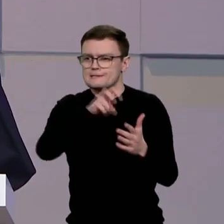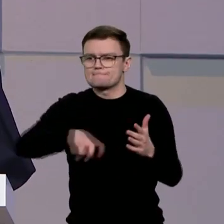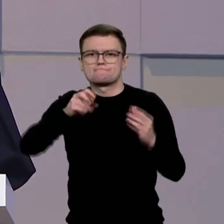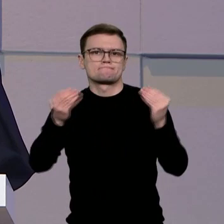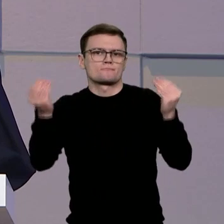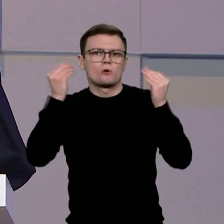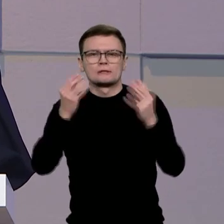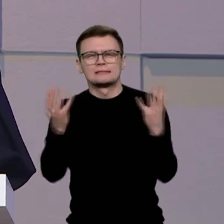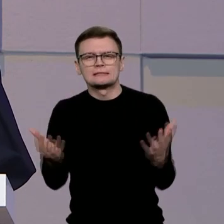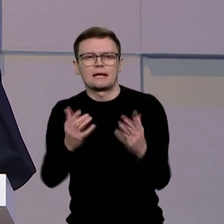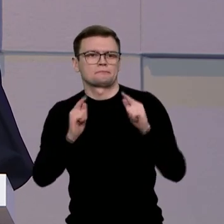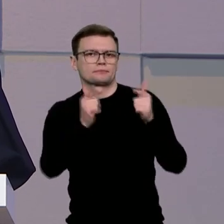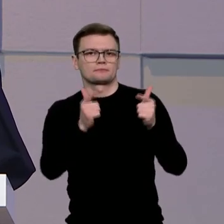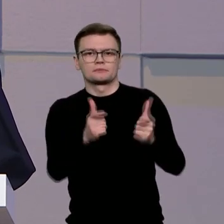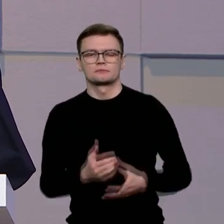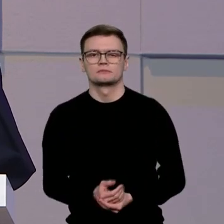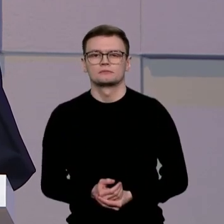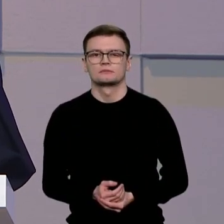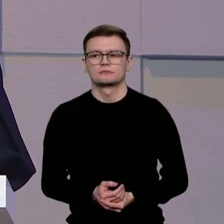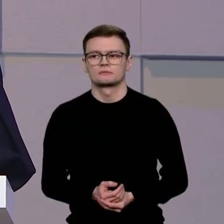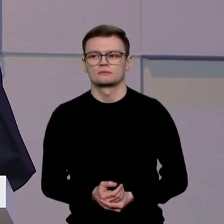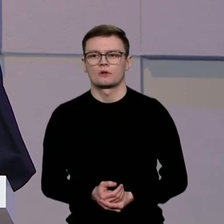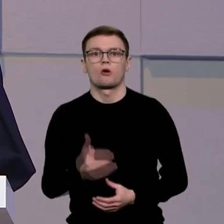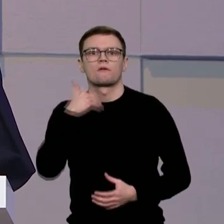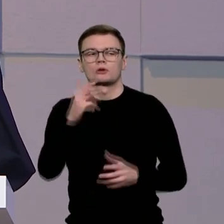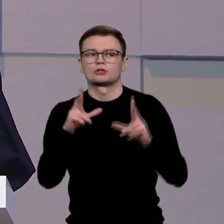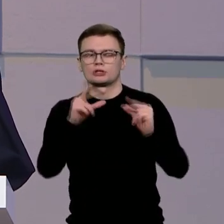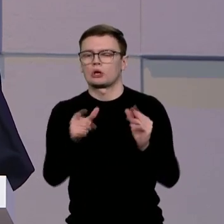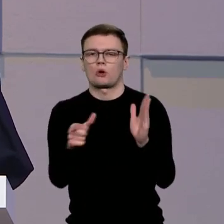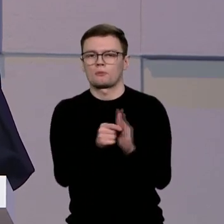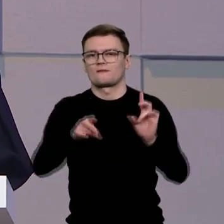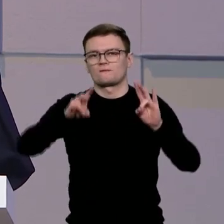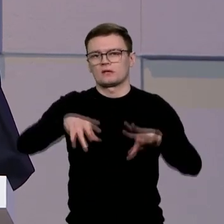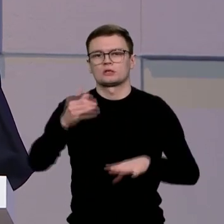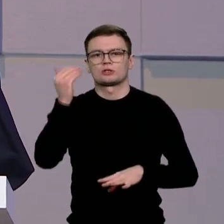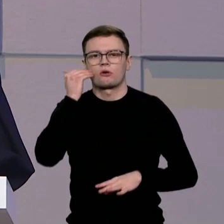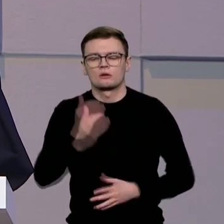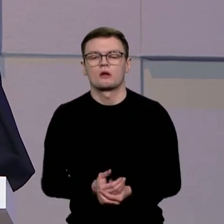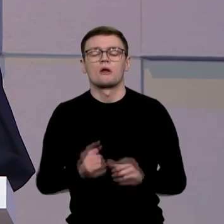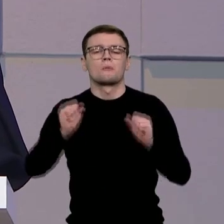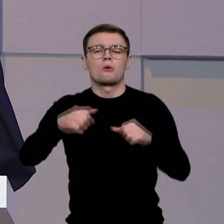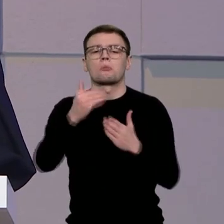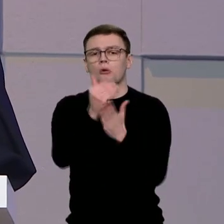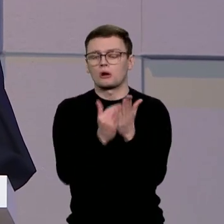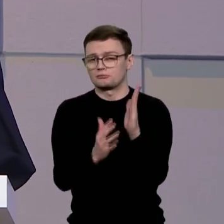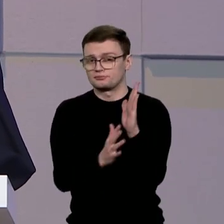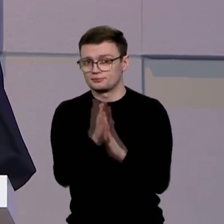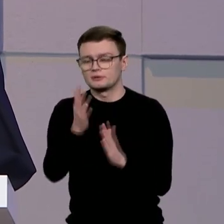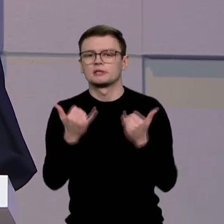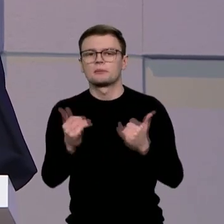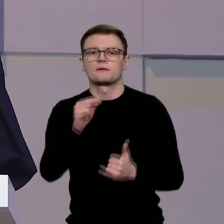per kitaip įsipareigojant likti Šiauliuose. Tai, manau, tikrai galima būti dar šiek tiek tobulinti programą. Jinai šiuo metu, aišku, irgi veikia,